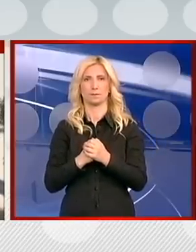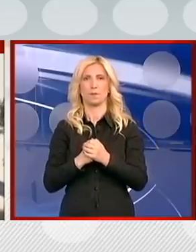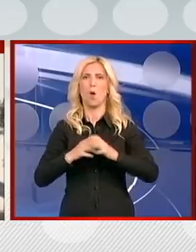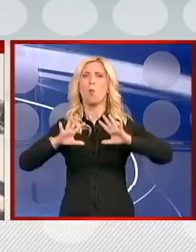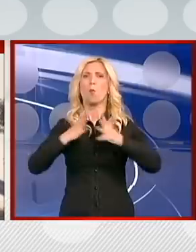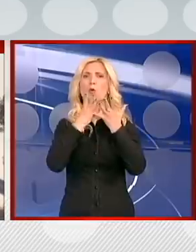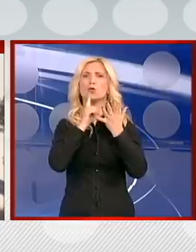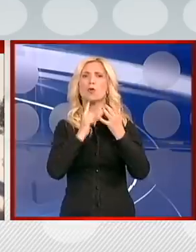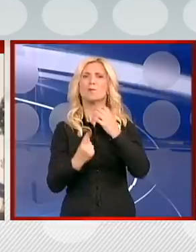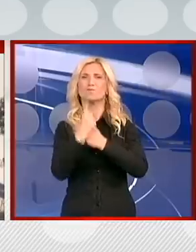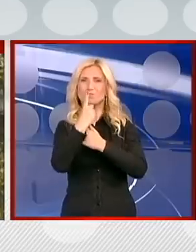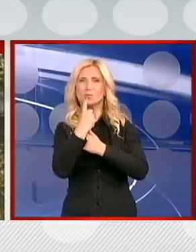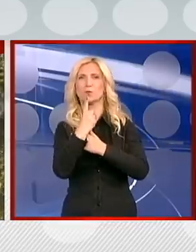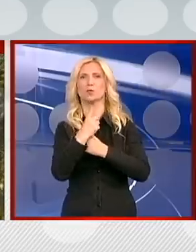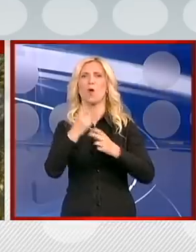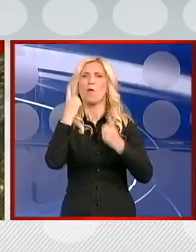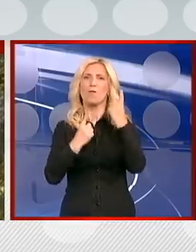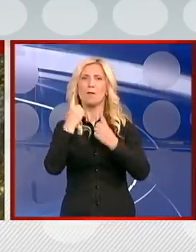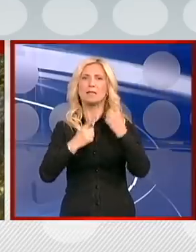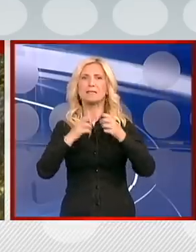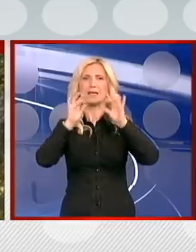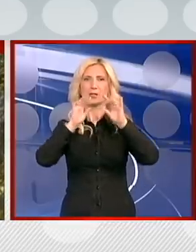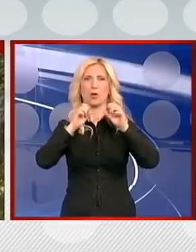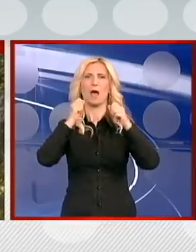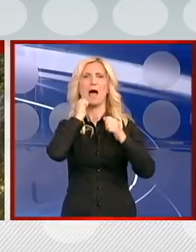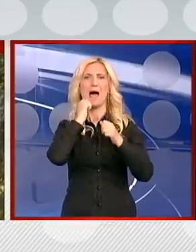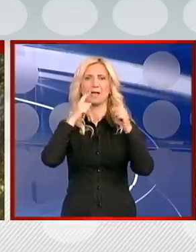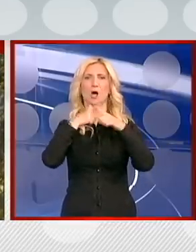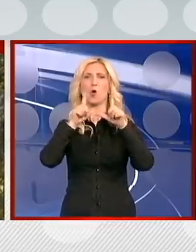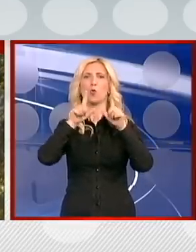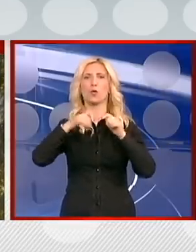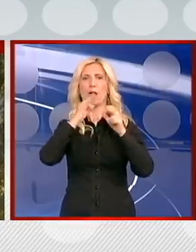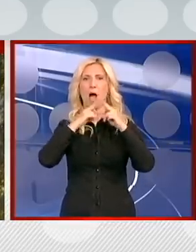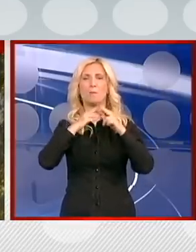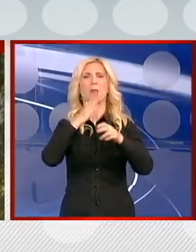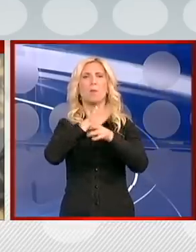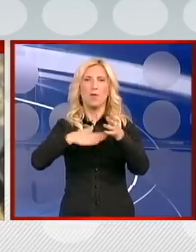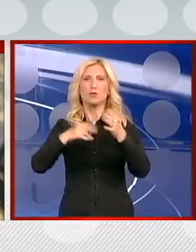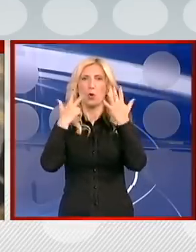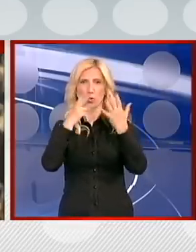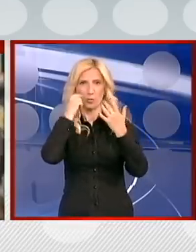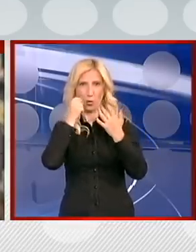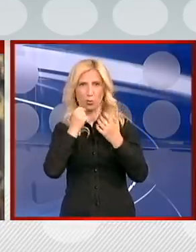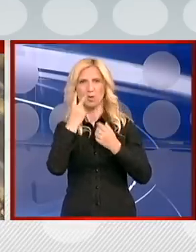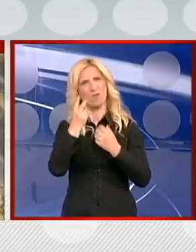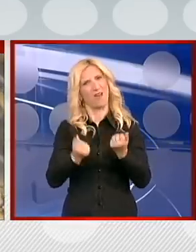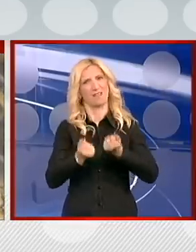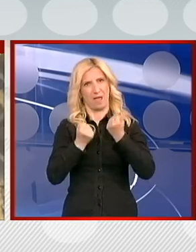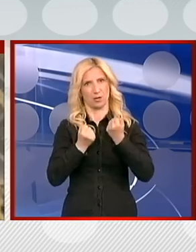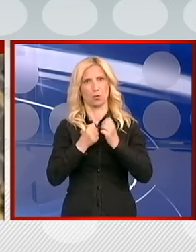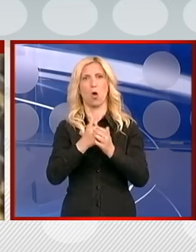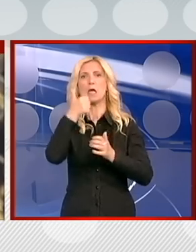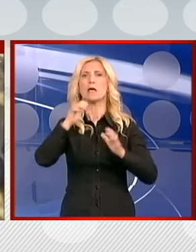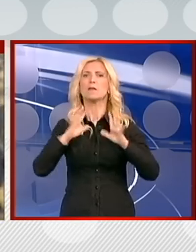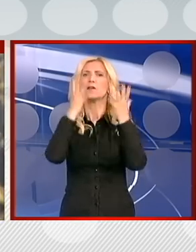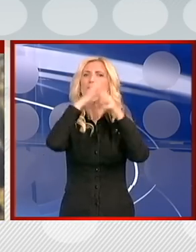U požaru koji je jutros izbio u fabrici kartona na Adi Hui povređeno je 8 ljudi, od kojih 2 teško.